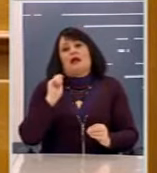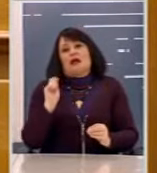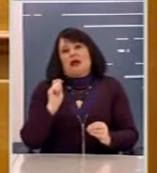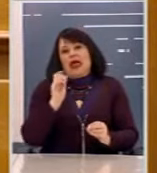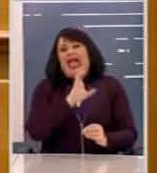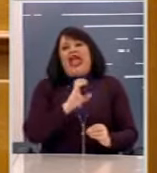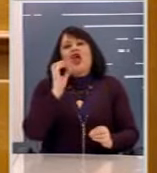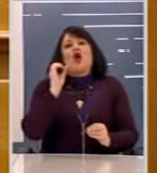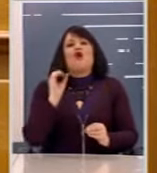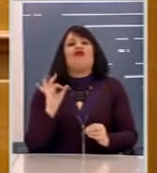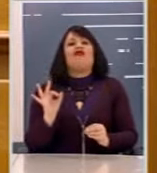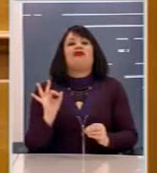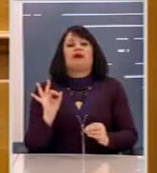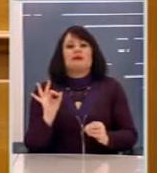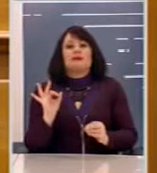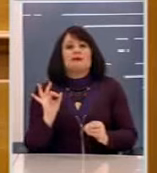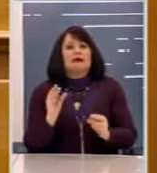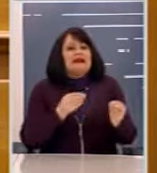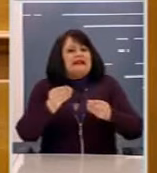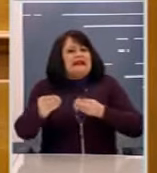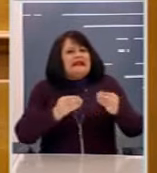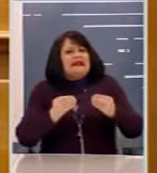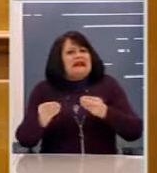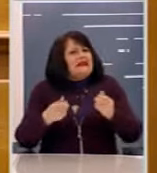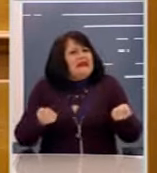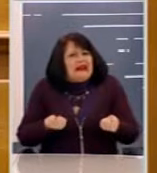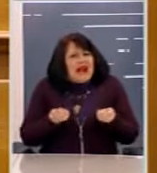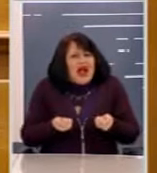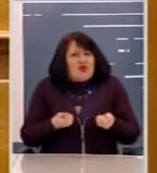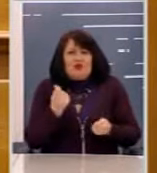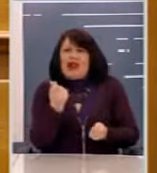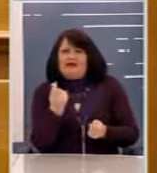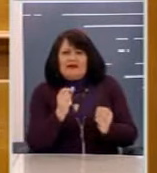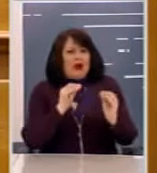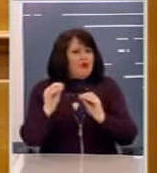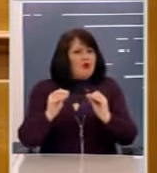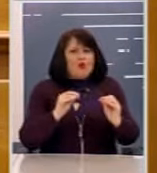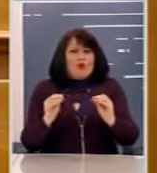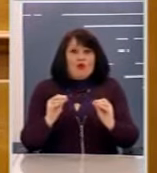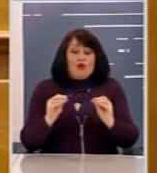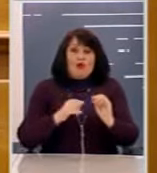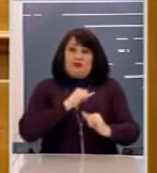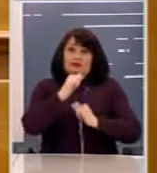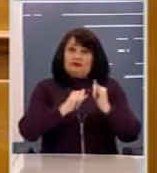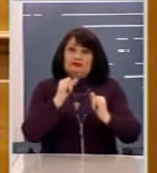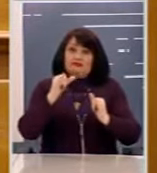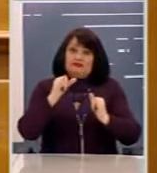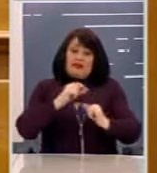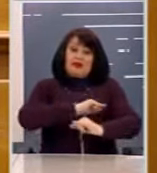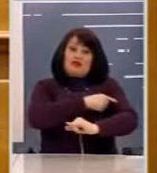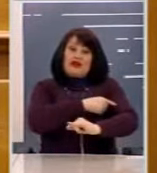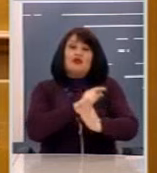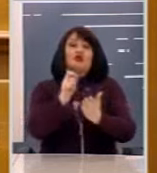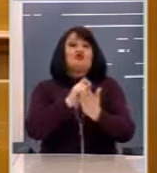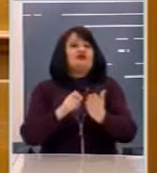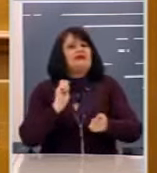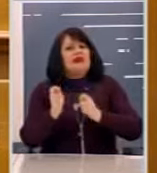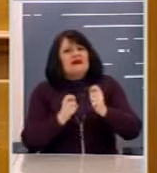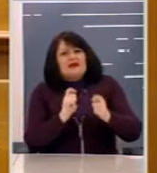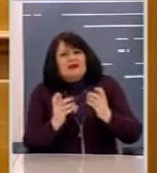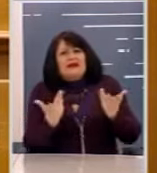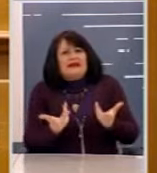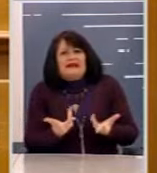εταιριών των συναλλαγών τους, των οικονομικών συναλλαγών τους με τους γιατρούς και κυρίως με